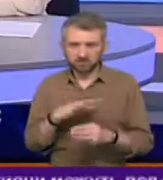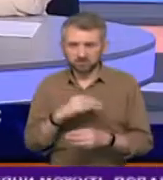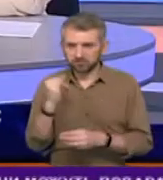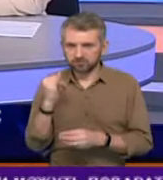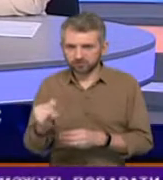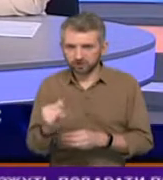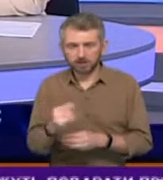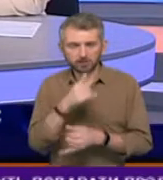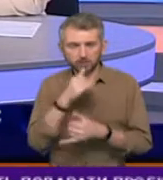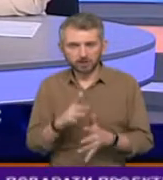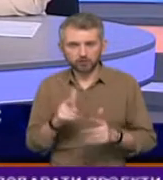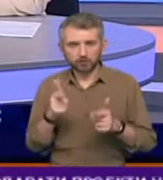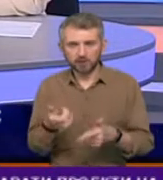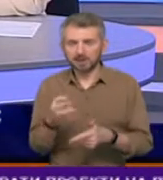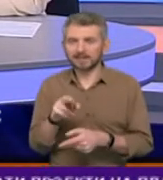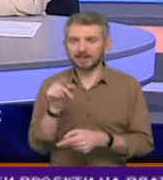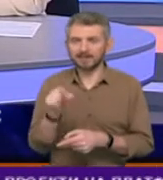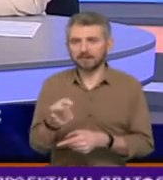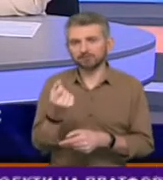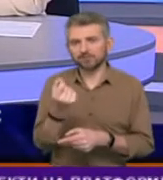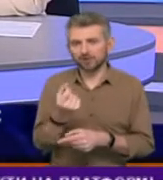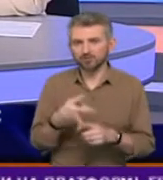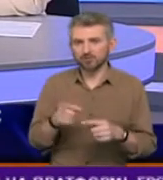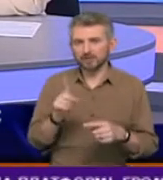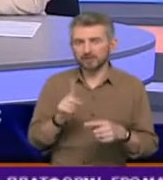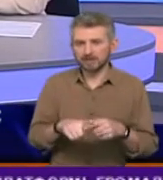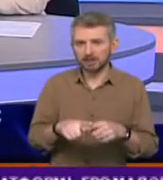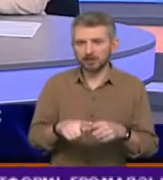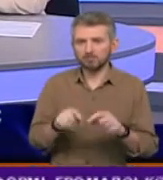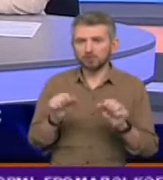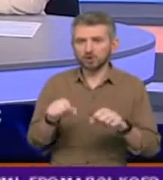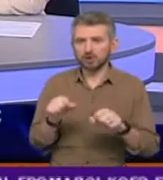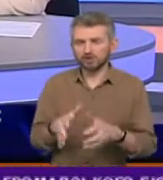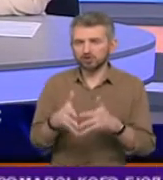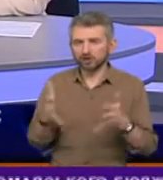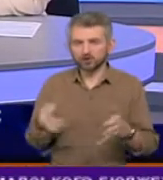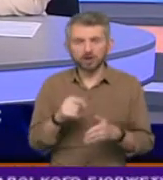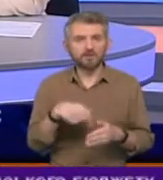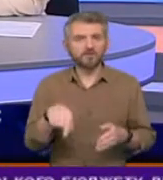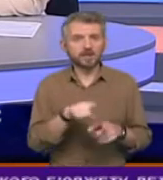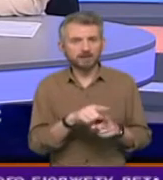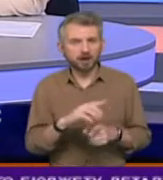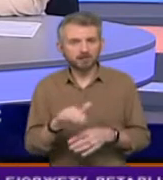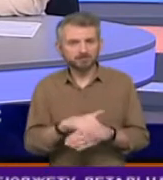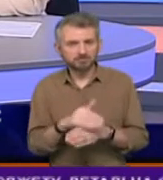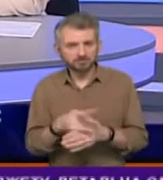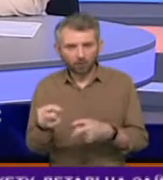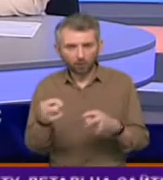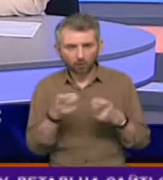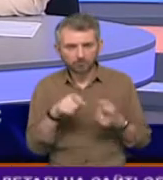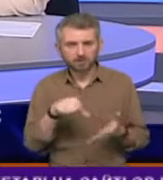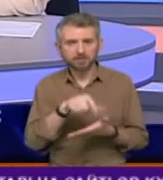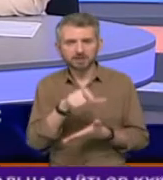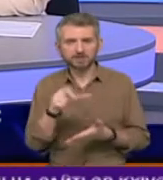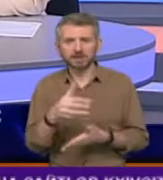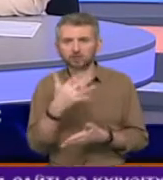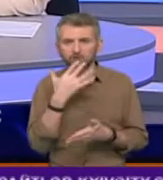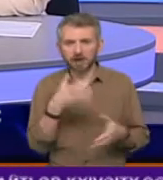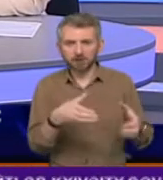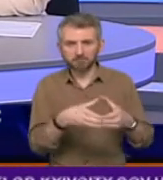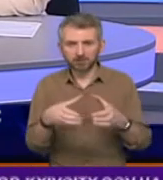Криму. Я знаю історії, коли дитина реєструвалася із Криму буквально минулого року, і ну, скільки